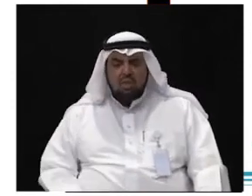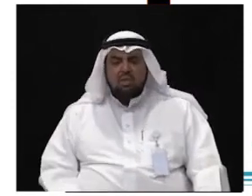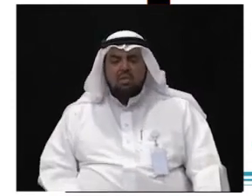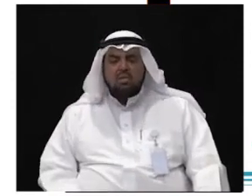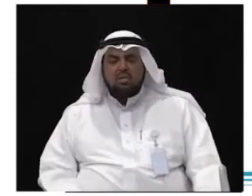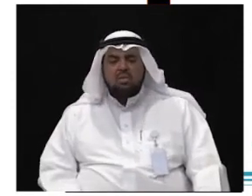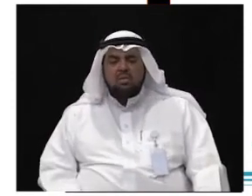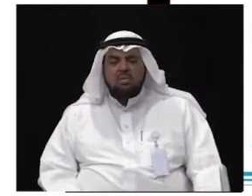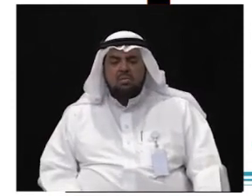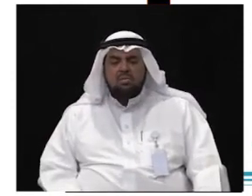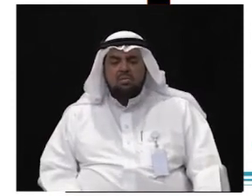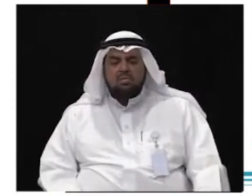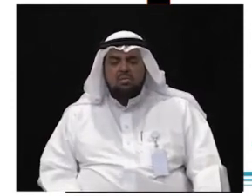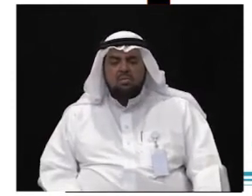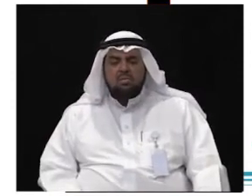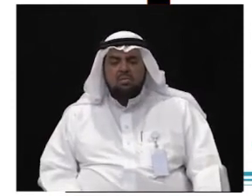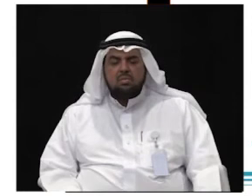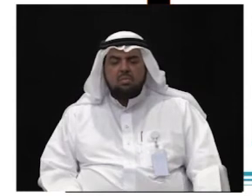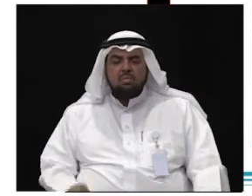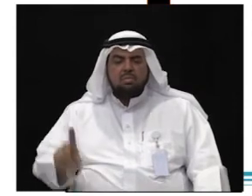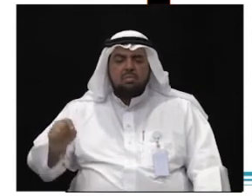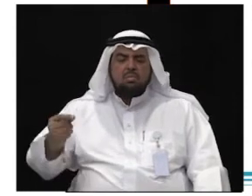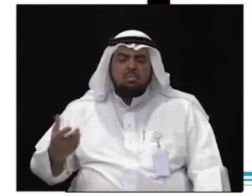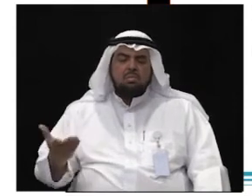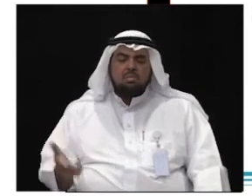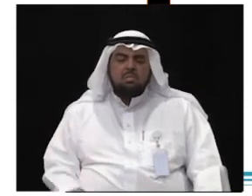بارك الله فيكم.